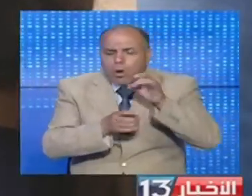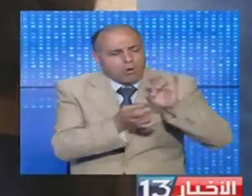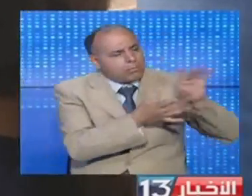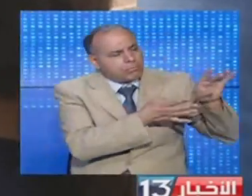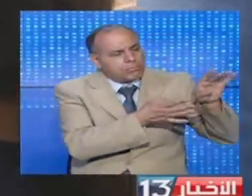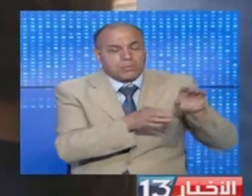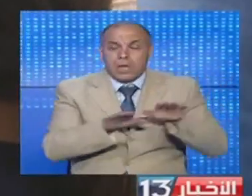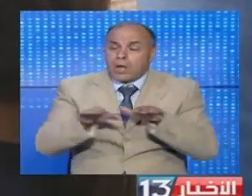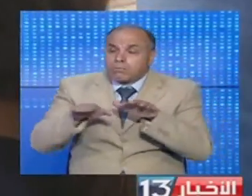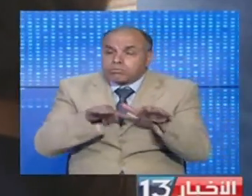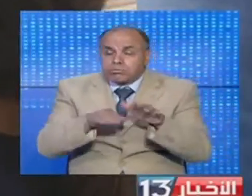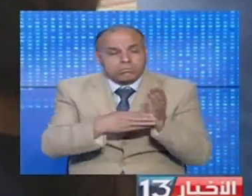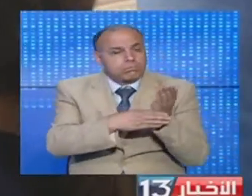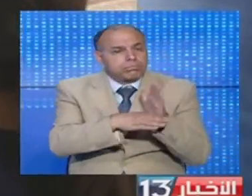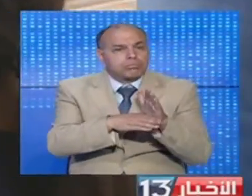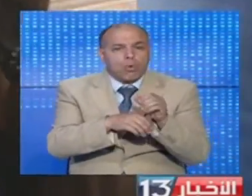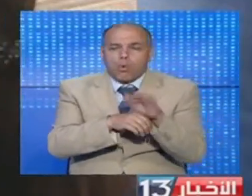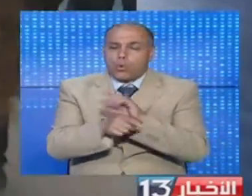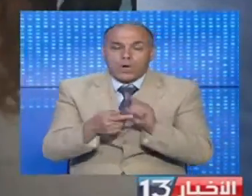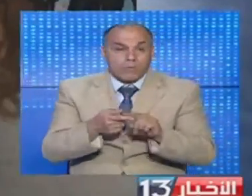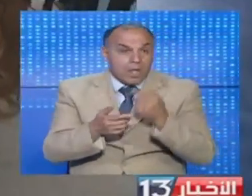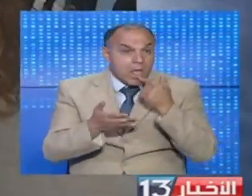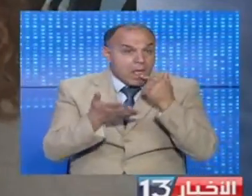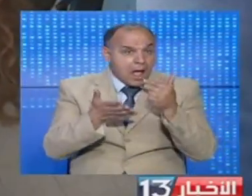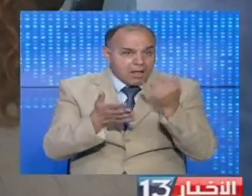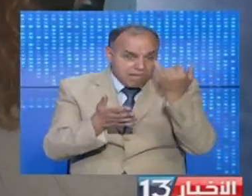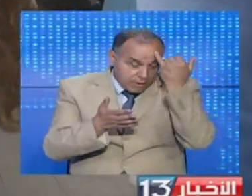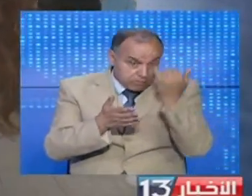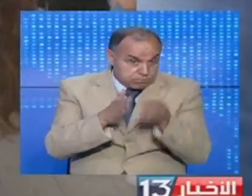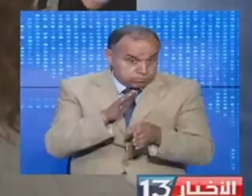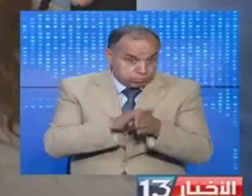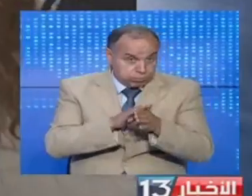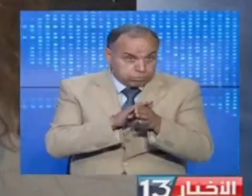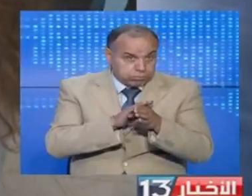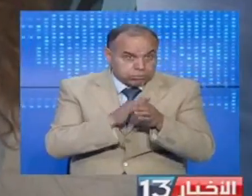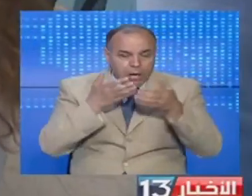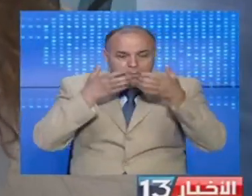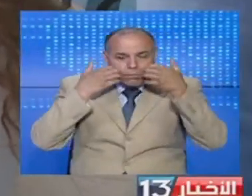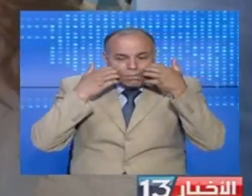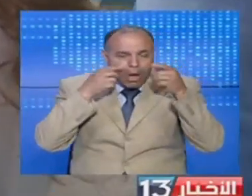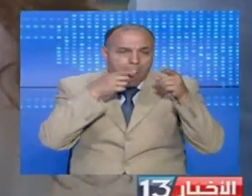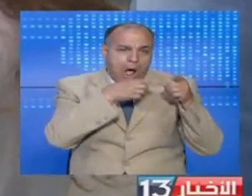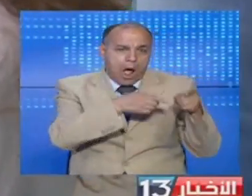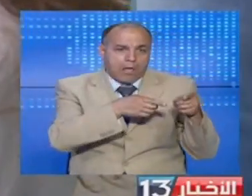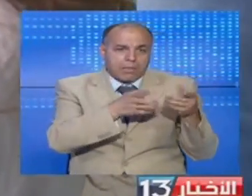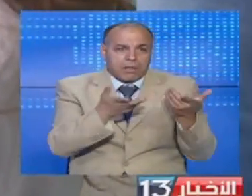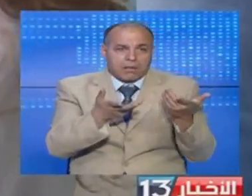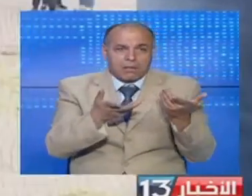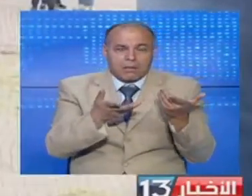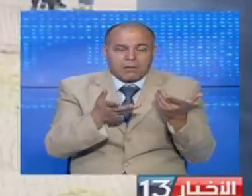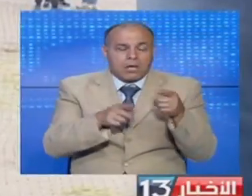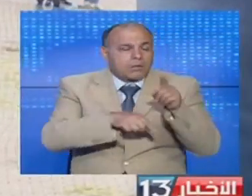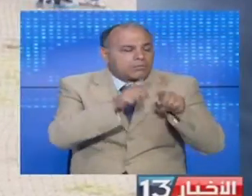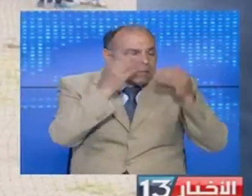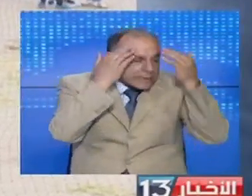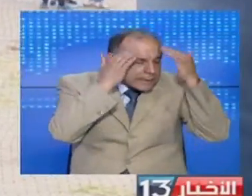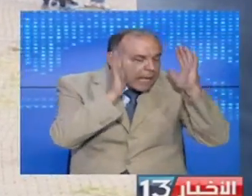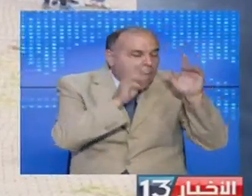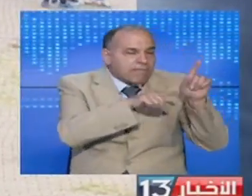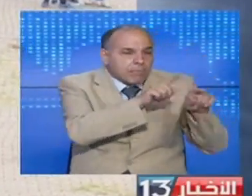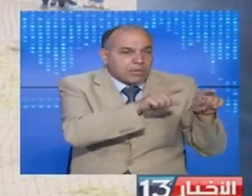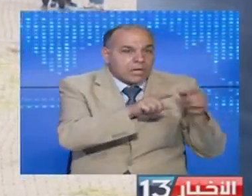اجراءات التوقيت يكون هنا كانت باديه من خلالكم اما تحملها تلميذ بعضهم عن ذلك